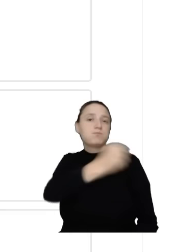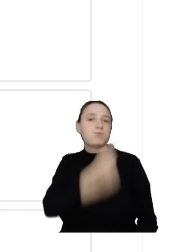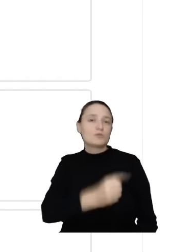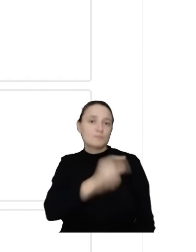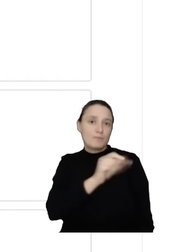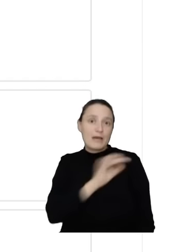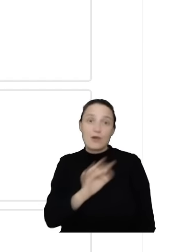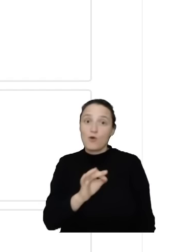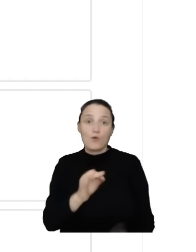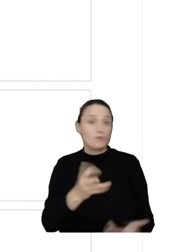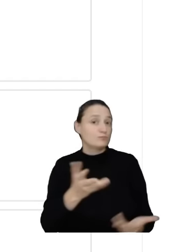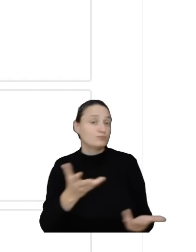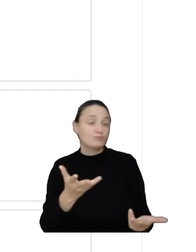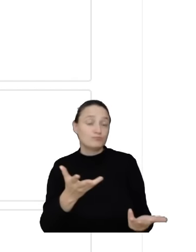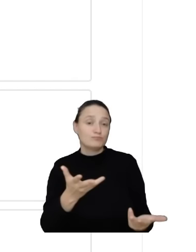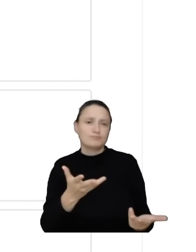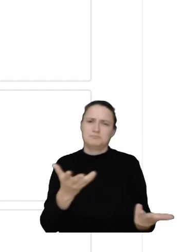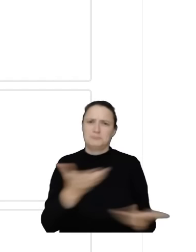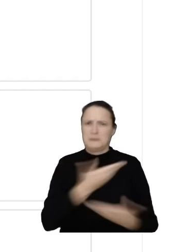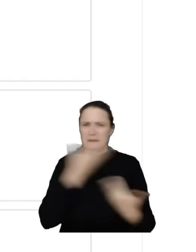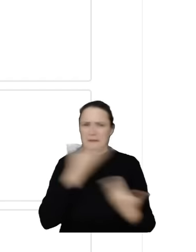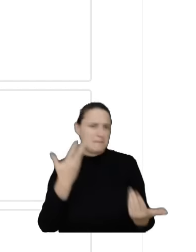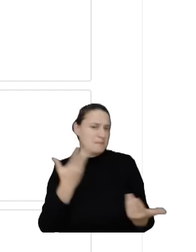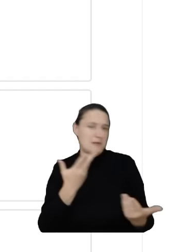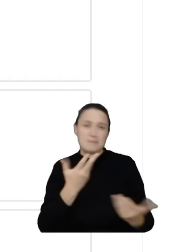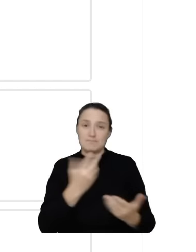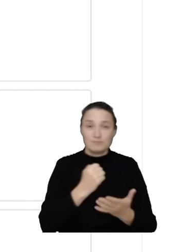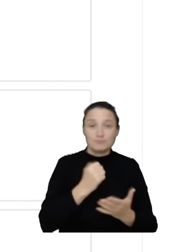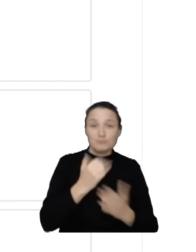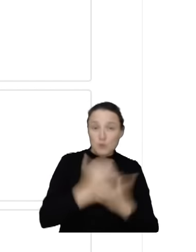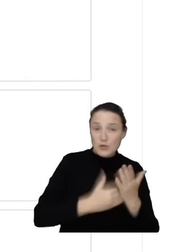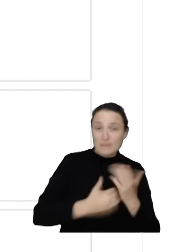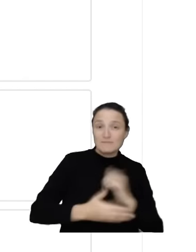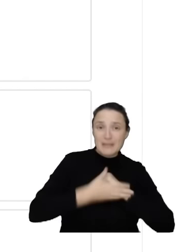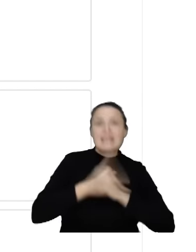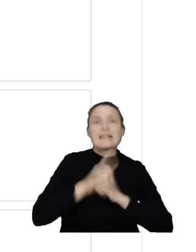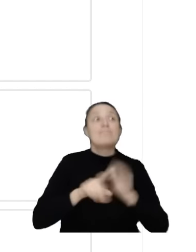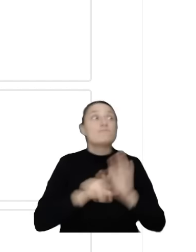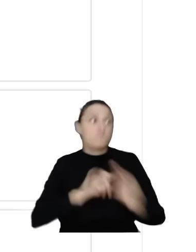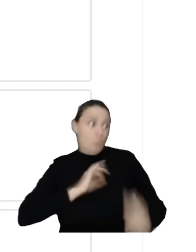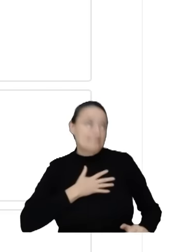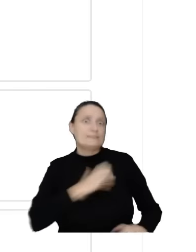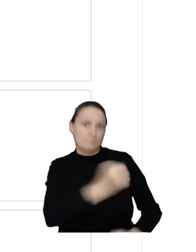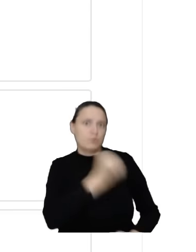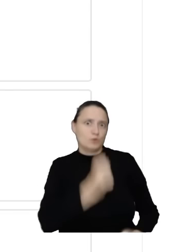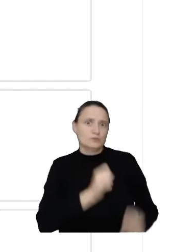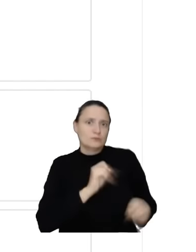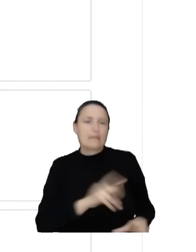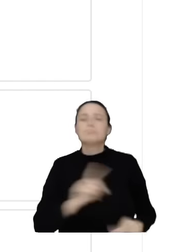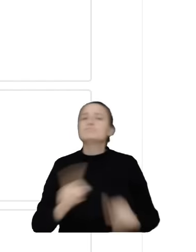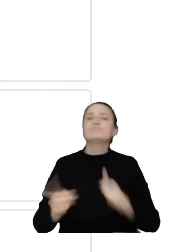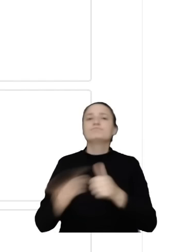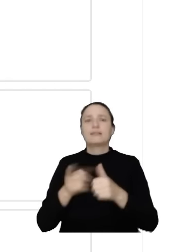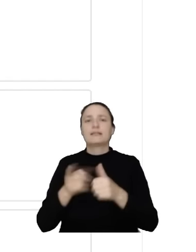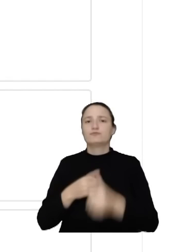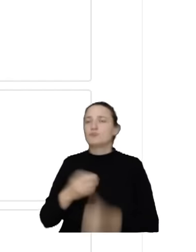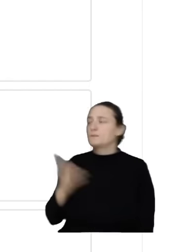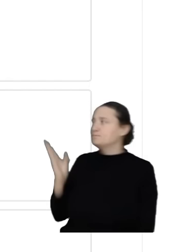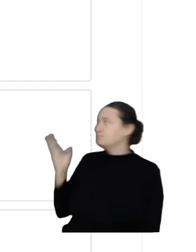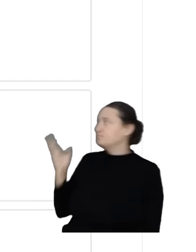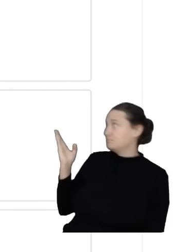oni oczywiście nie mają żadnego programu wsparcia, ale dla własnych posłów mają. No i pierwsza możliwość, to odczytaj,